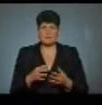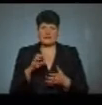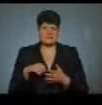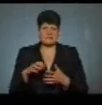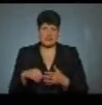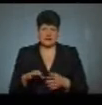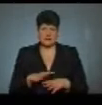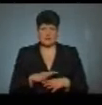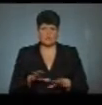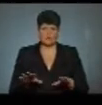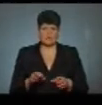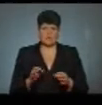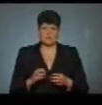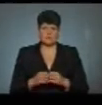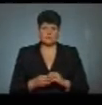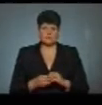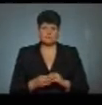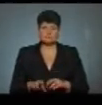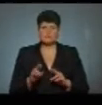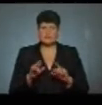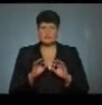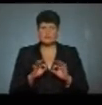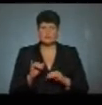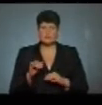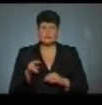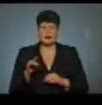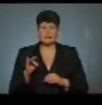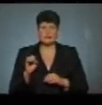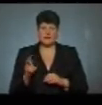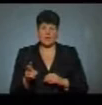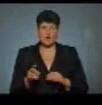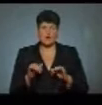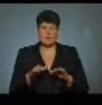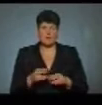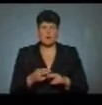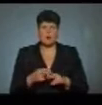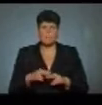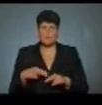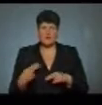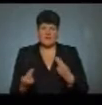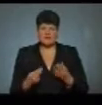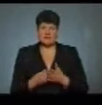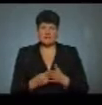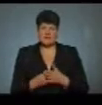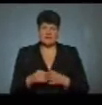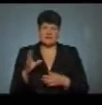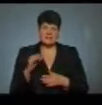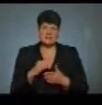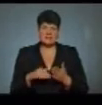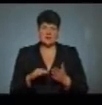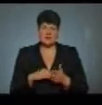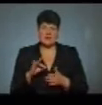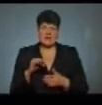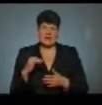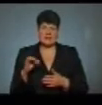стягнень не буде проблем. Як розповів Ігор Петрик, компанія поверне повну вартість проїзних документів на усі скасовані рейси